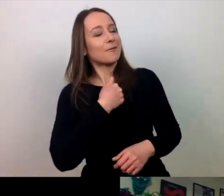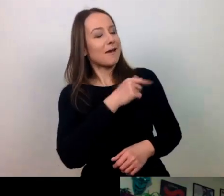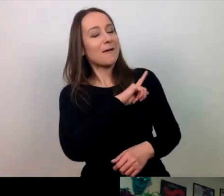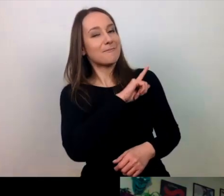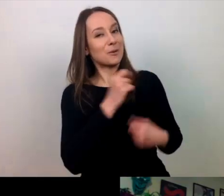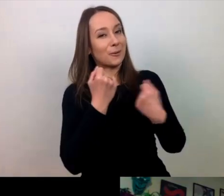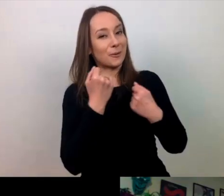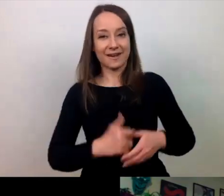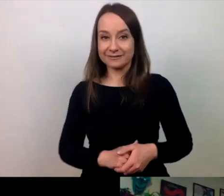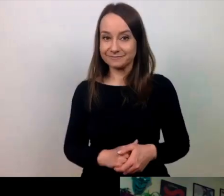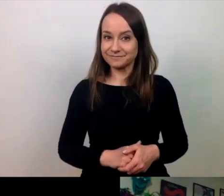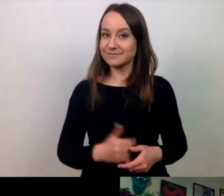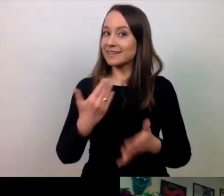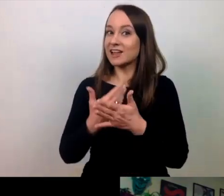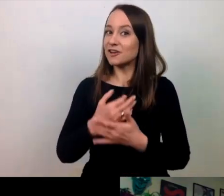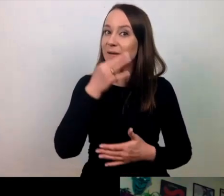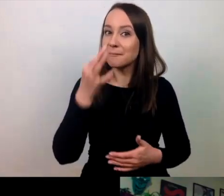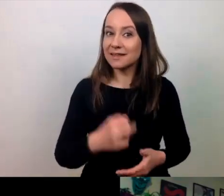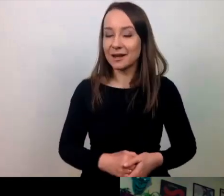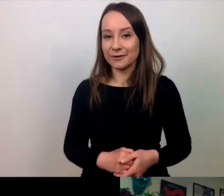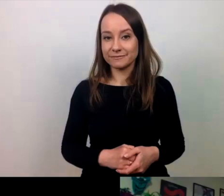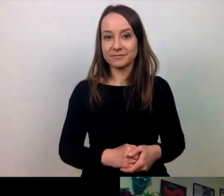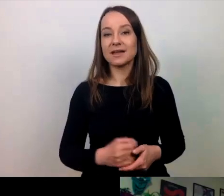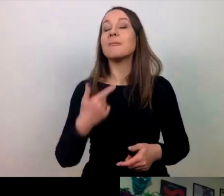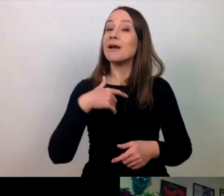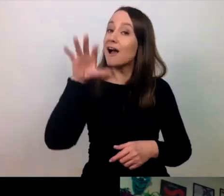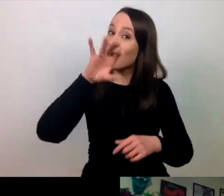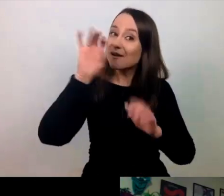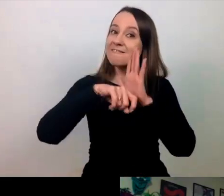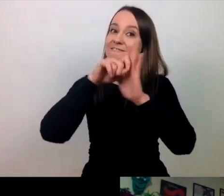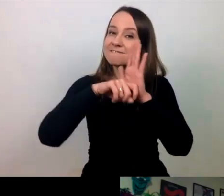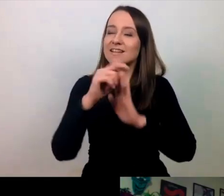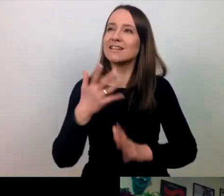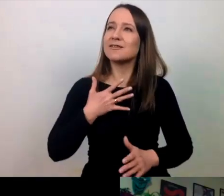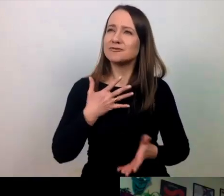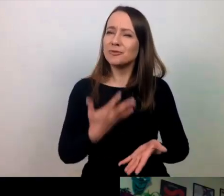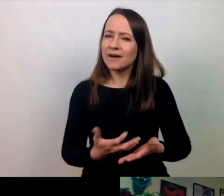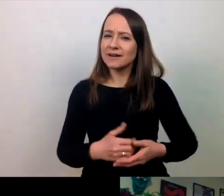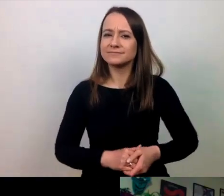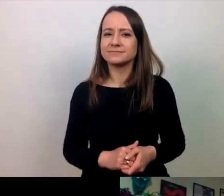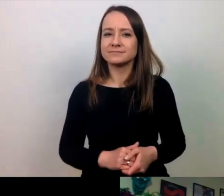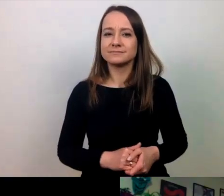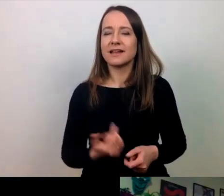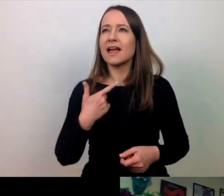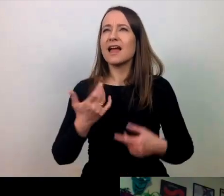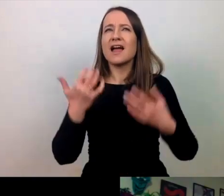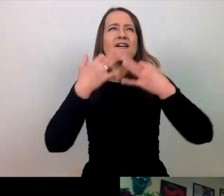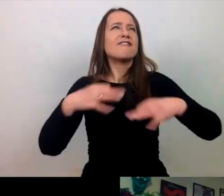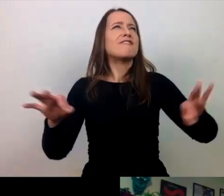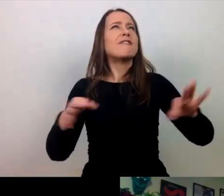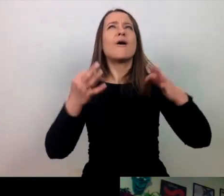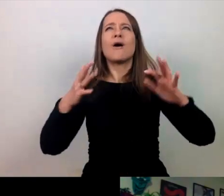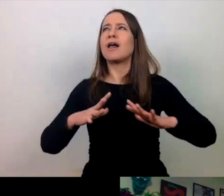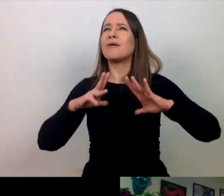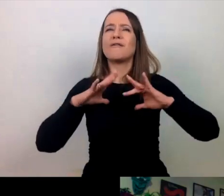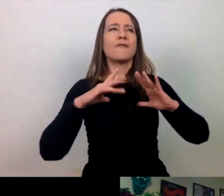Właśnie. Dlaczego się o to pytałem? Bo prawdę mówiąc, oglądałem ten film i miałem takie poczucie, taki chill out, taki relaks, tak naprawdę,